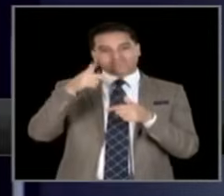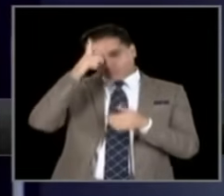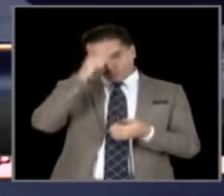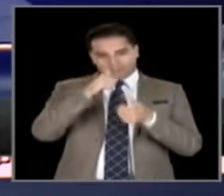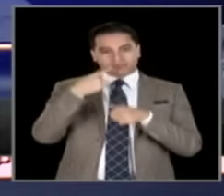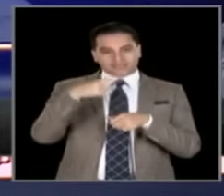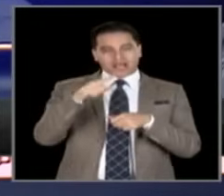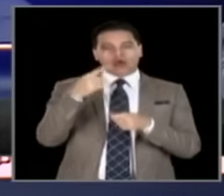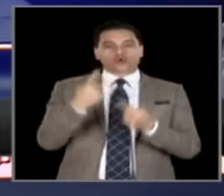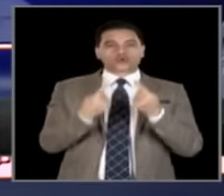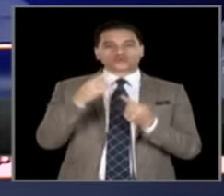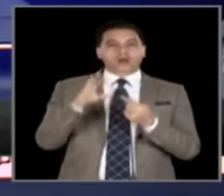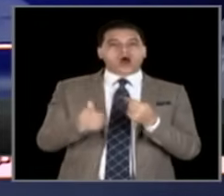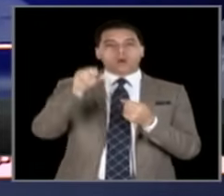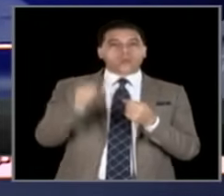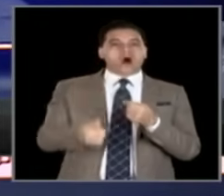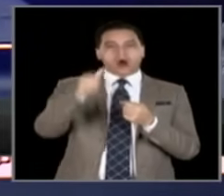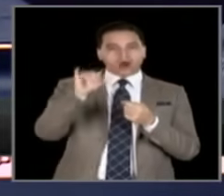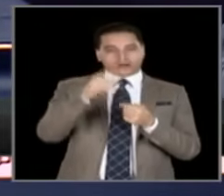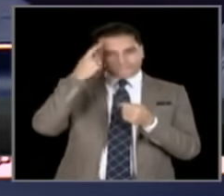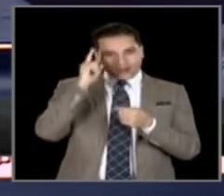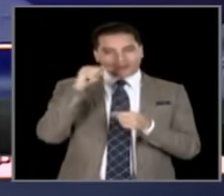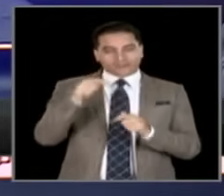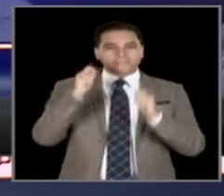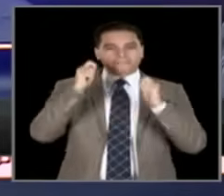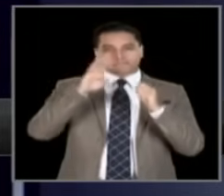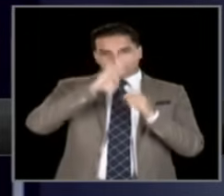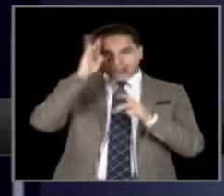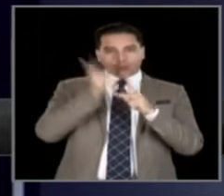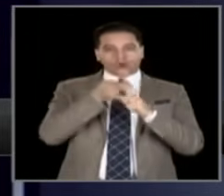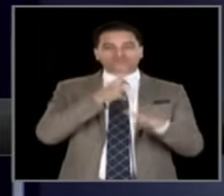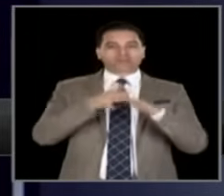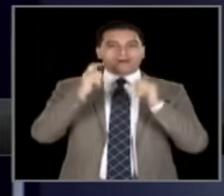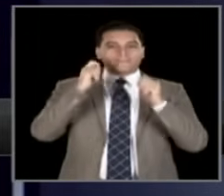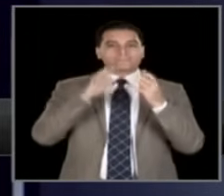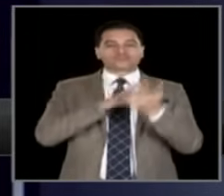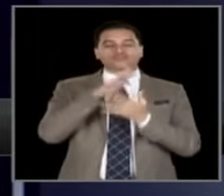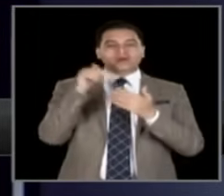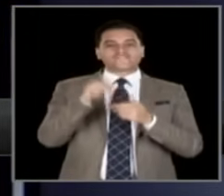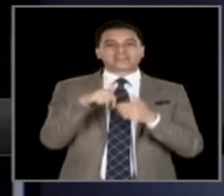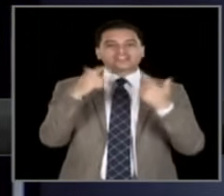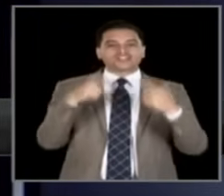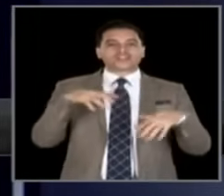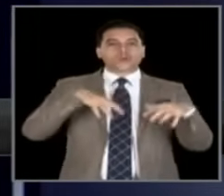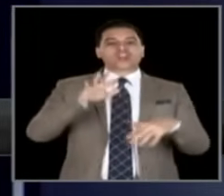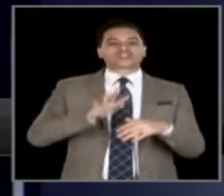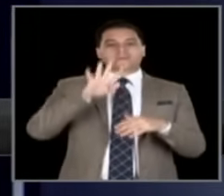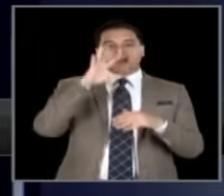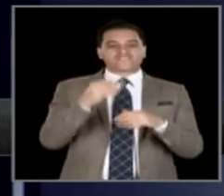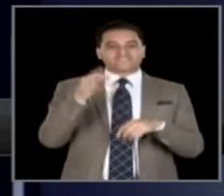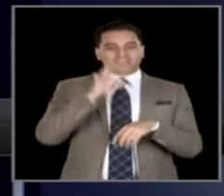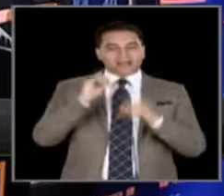الهندي غلط قامت ثوره الملك والشعب عام 1953 باحدى دول شمال افريقيا